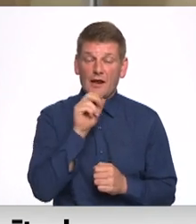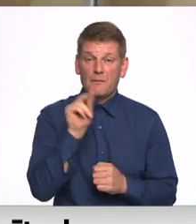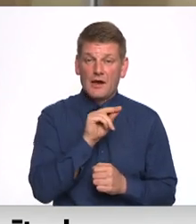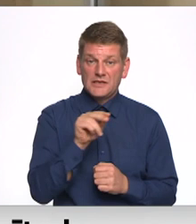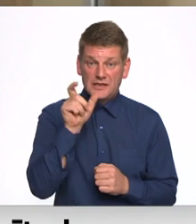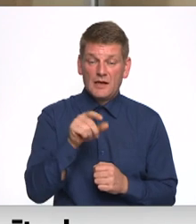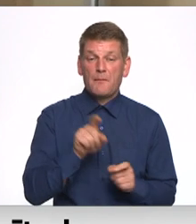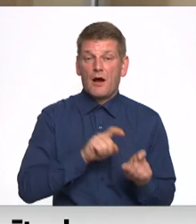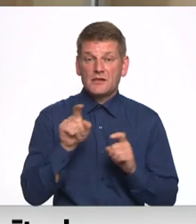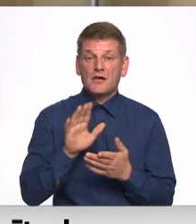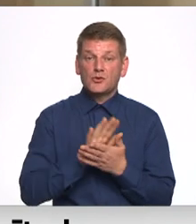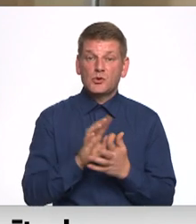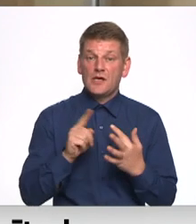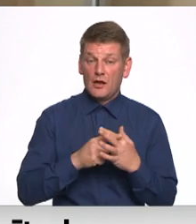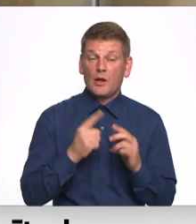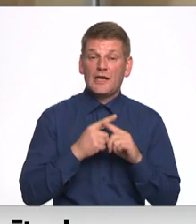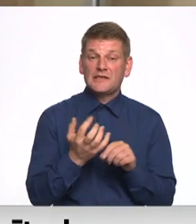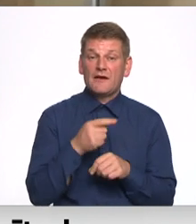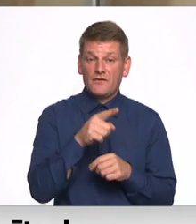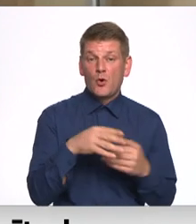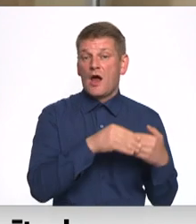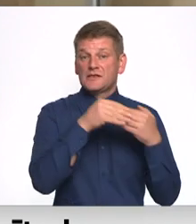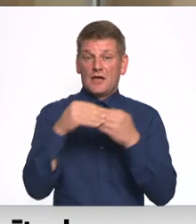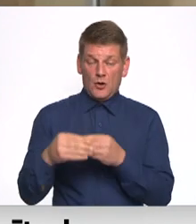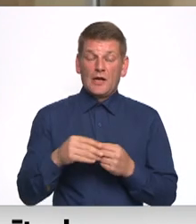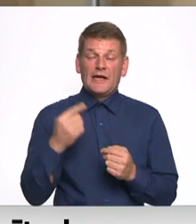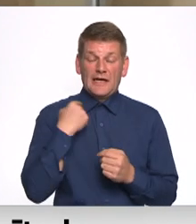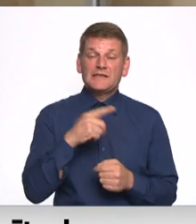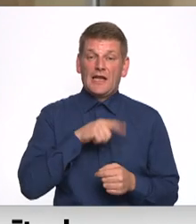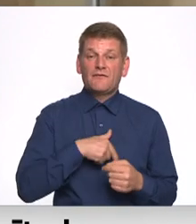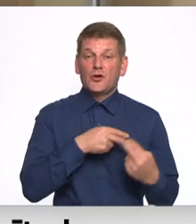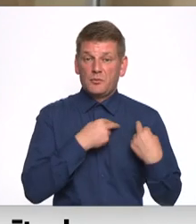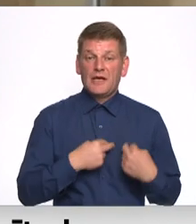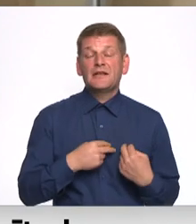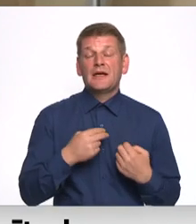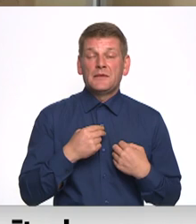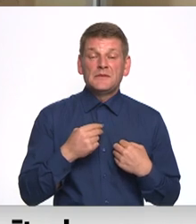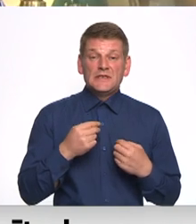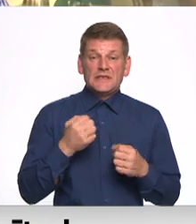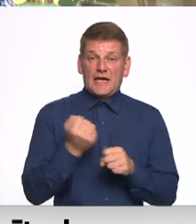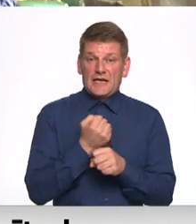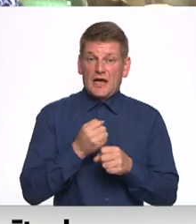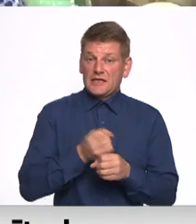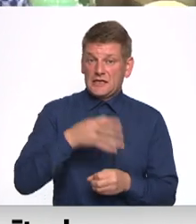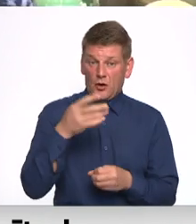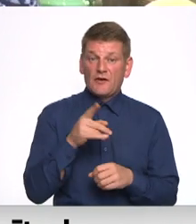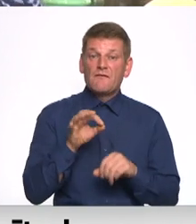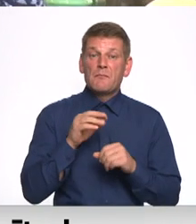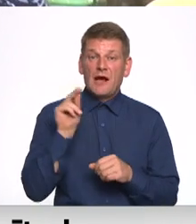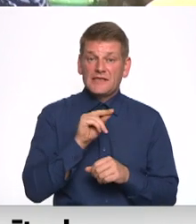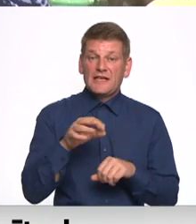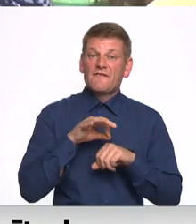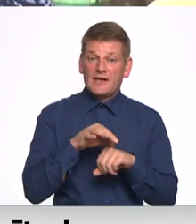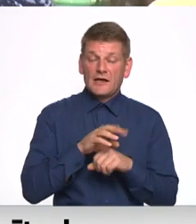mācītājs pārcelts uz Jelgavu un līdz ar viņu atceļojas arī Rīgas latviešu biedrības darinātais kaus. Mācītāja vedekla, kas kausu